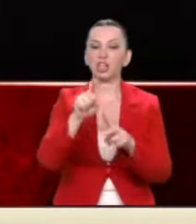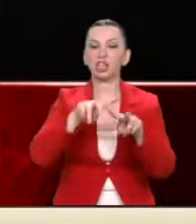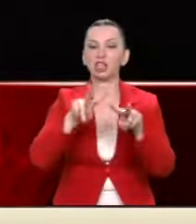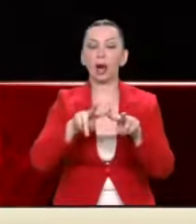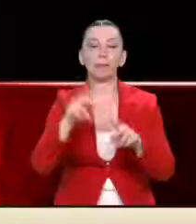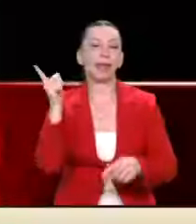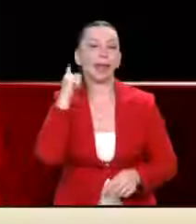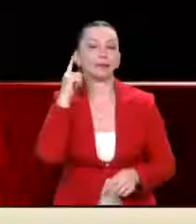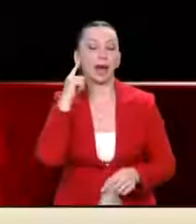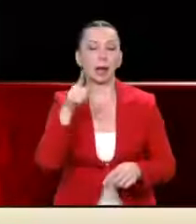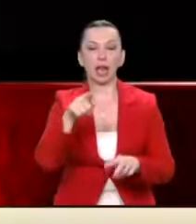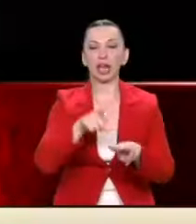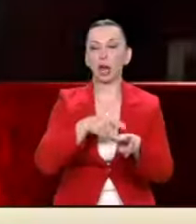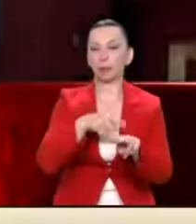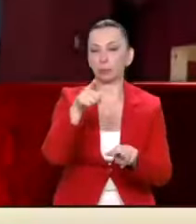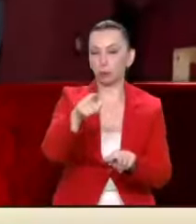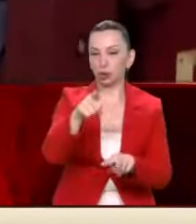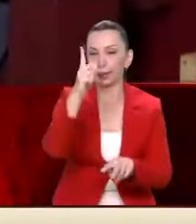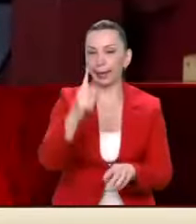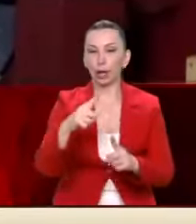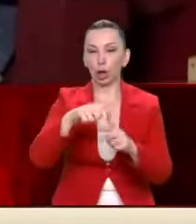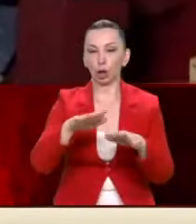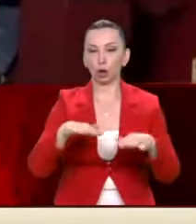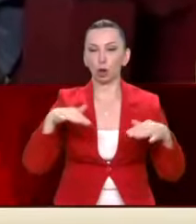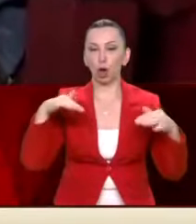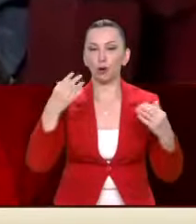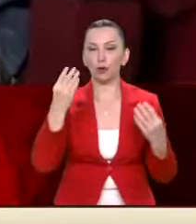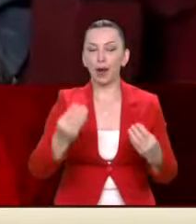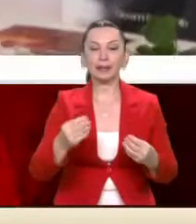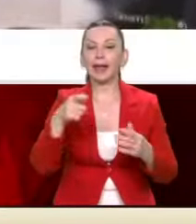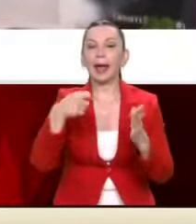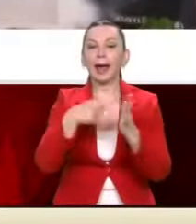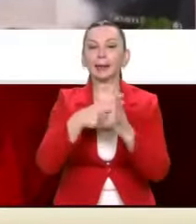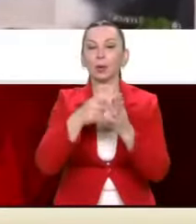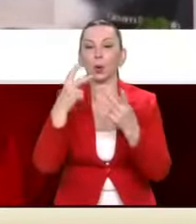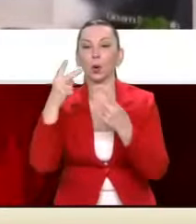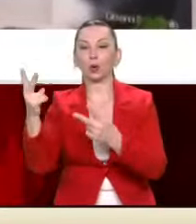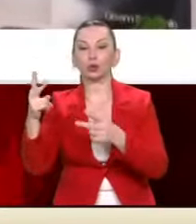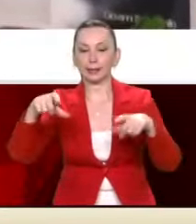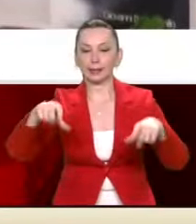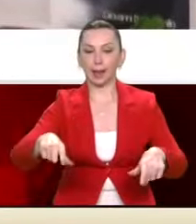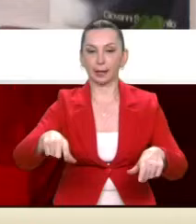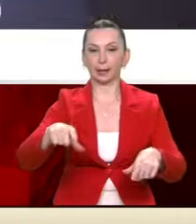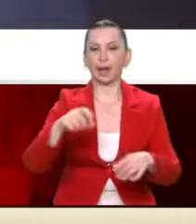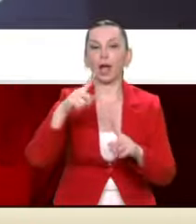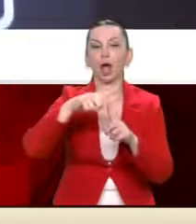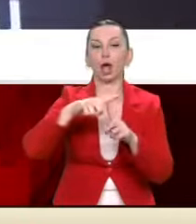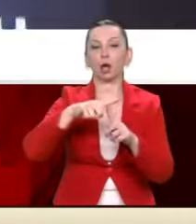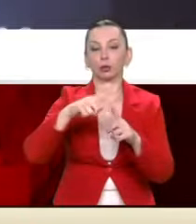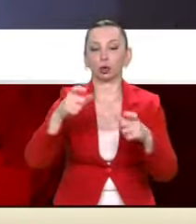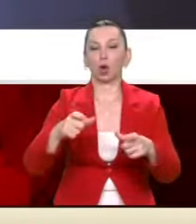efsanevi yapımcısı Türker İnanoğlu için ilk tören adını taşıyan sahnede yapıldı. Keşke bir Türker İnanoğlu